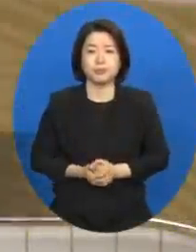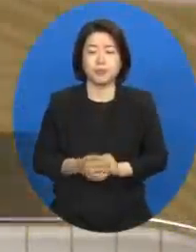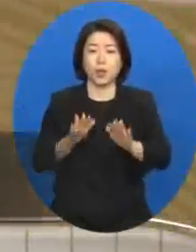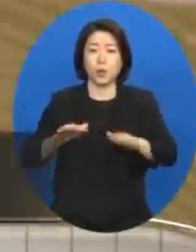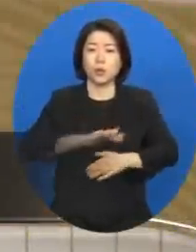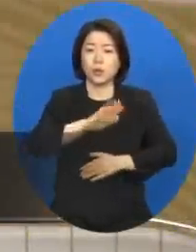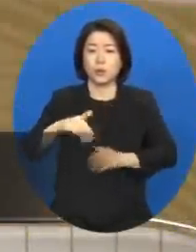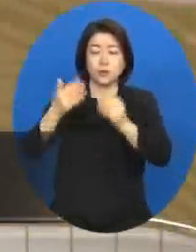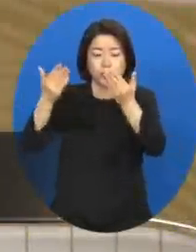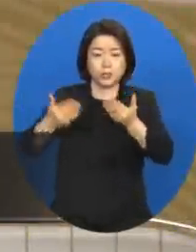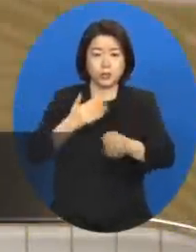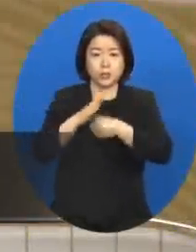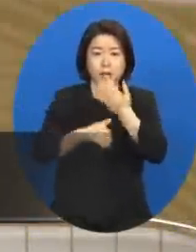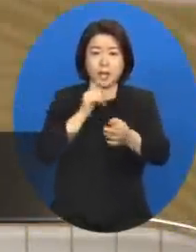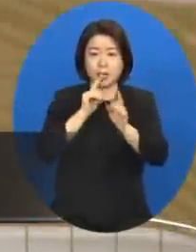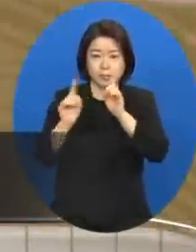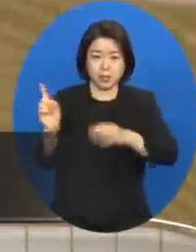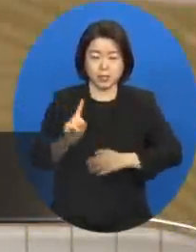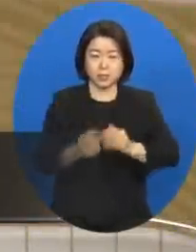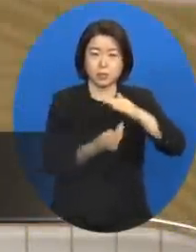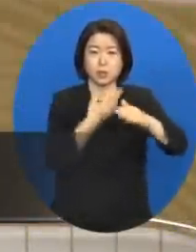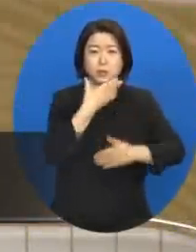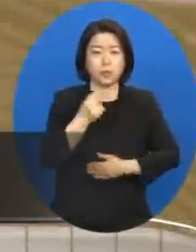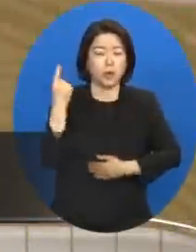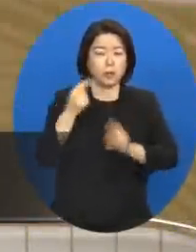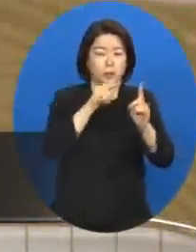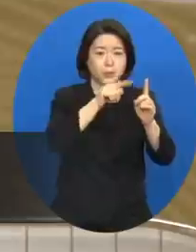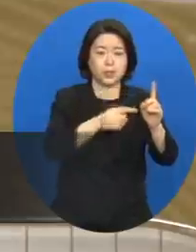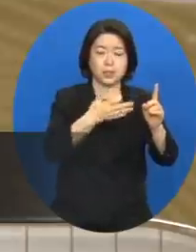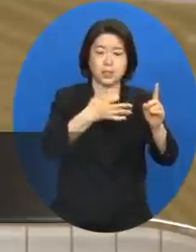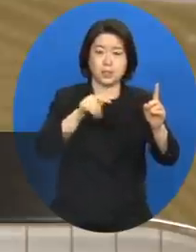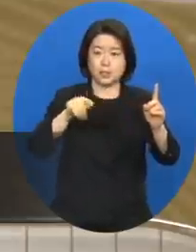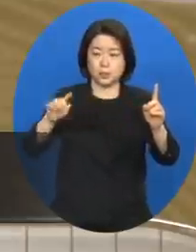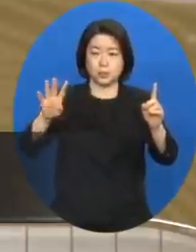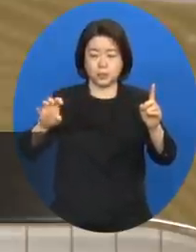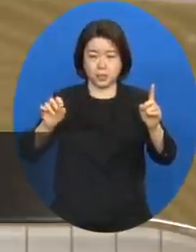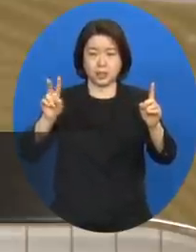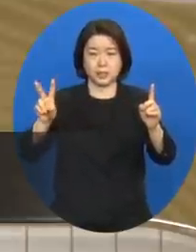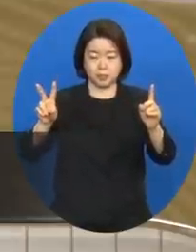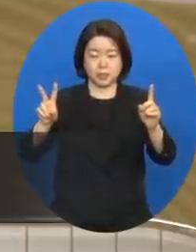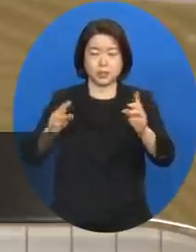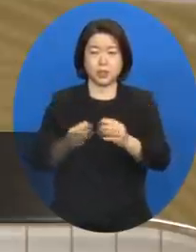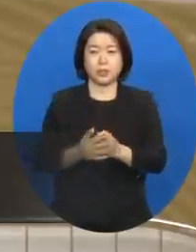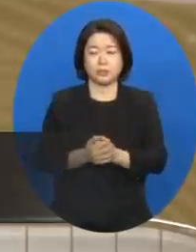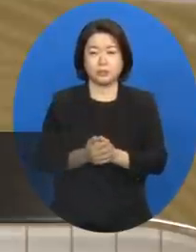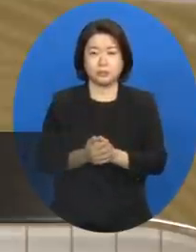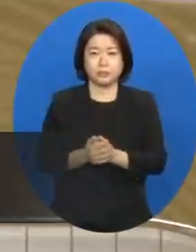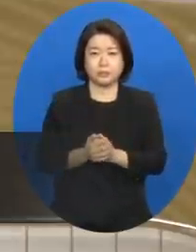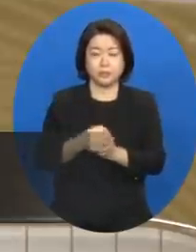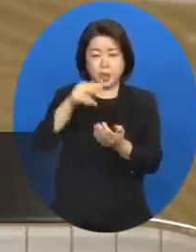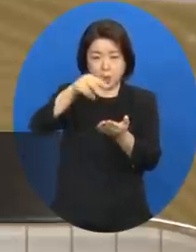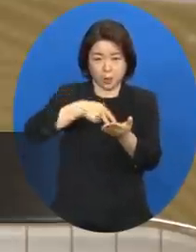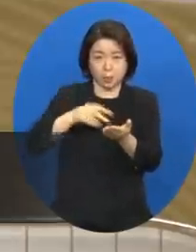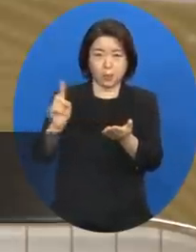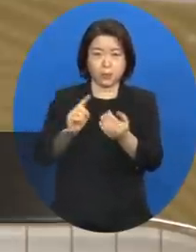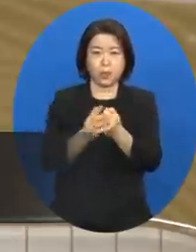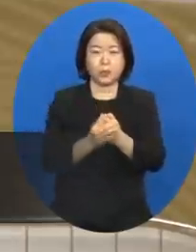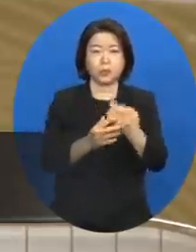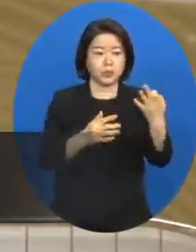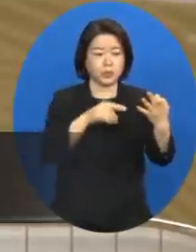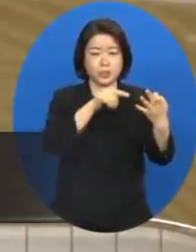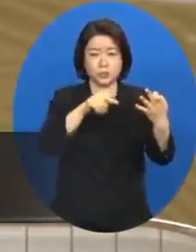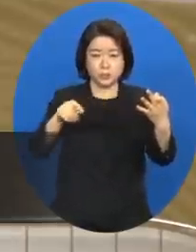오늘 우리에게 주시는 하나님의 말씀은 요한복음 1장 19절에서 42절까지 말씀입니다. 봉독은